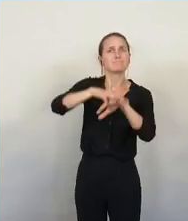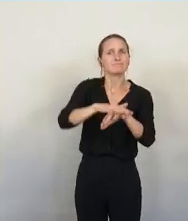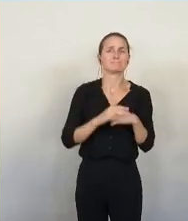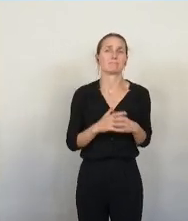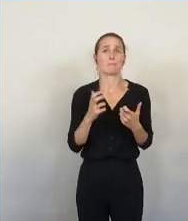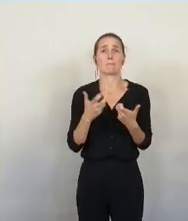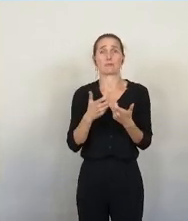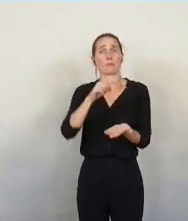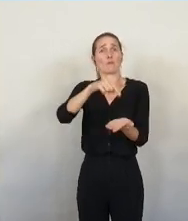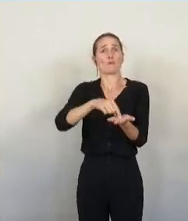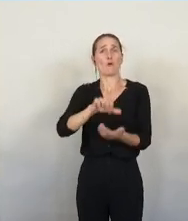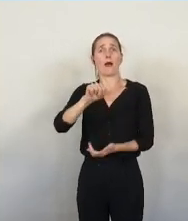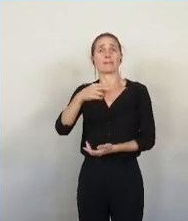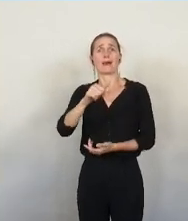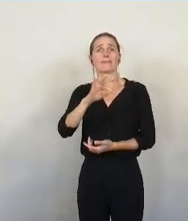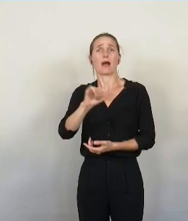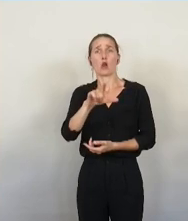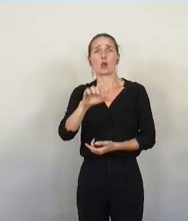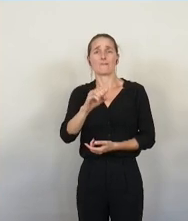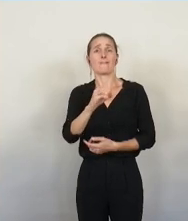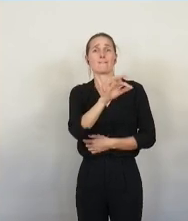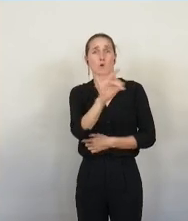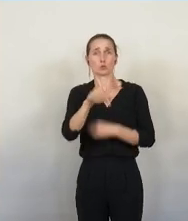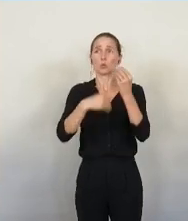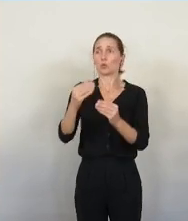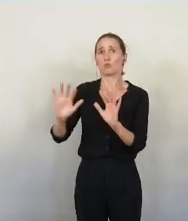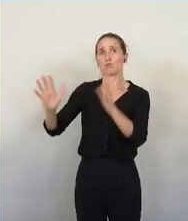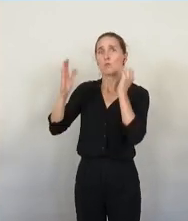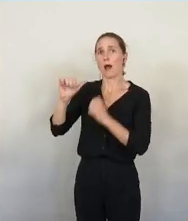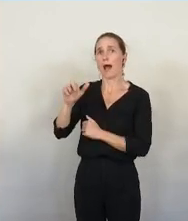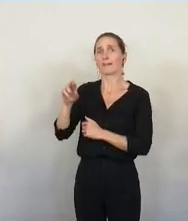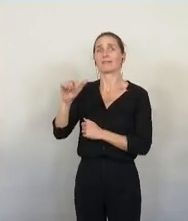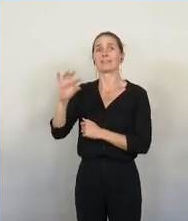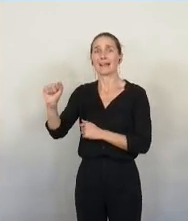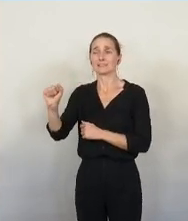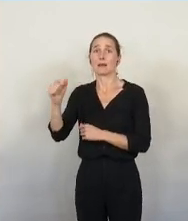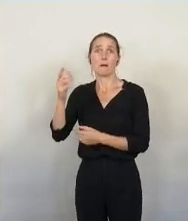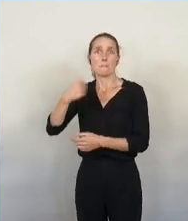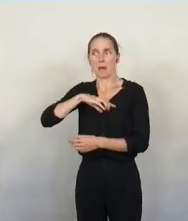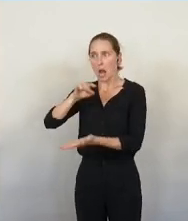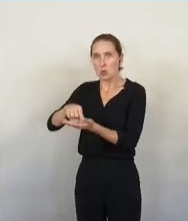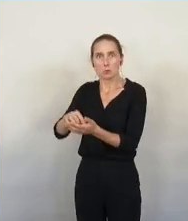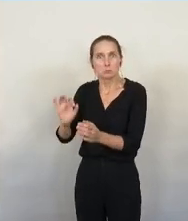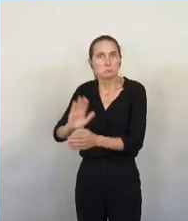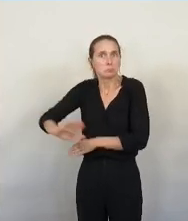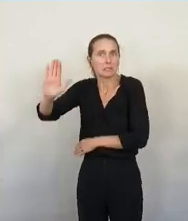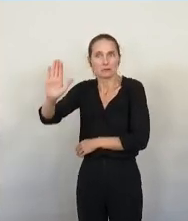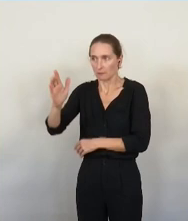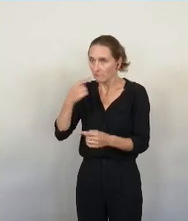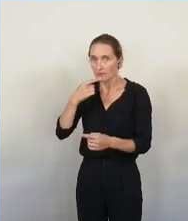exemple ou encore au bois d'Artas qui par sa localisation a fait du lien intergénérationnel un axe fort de son